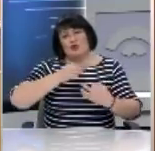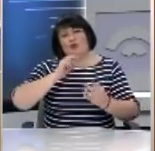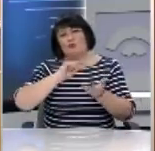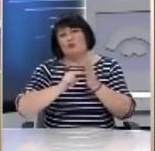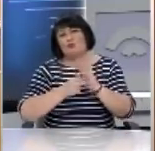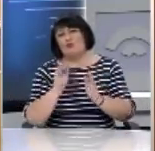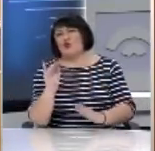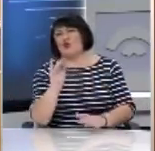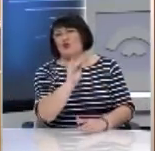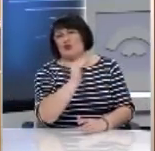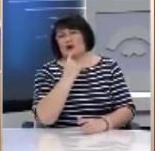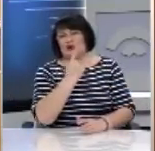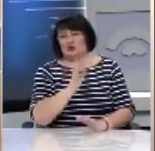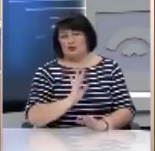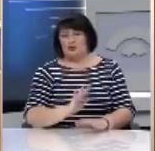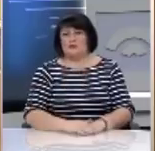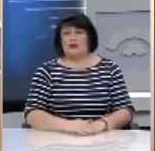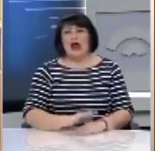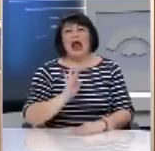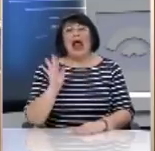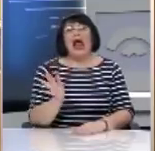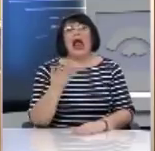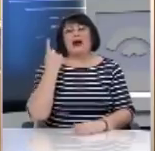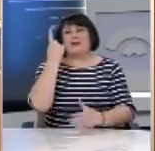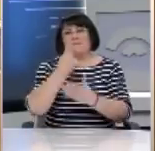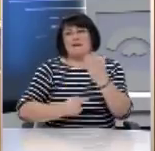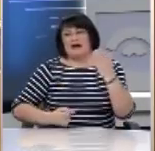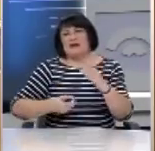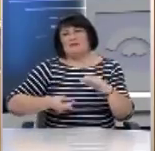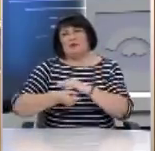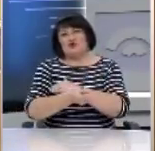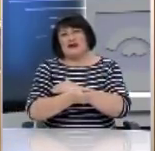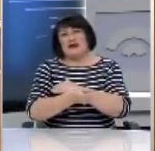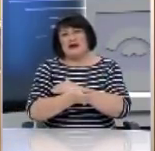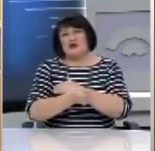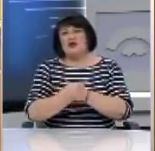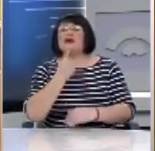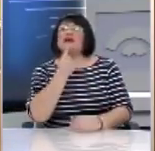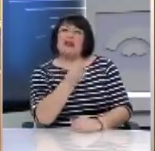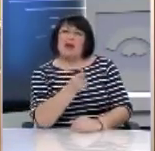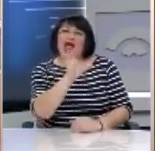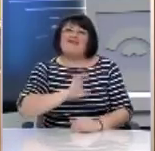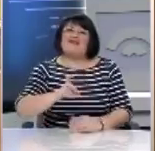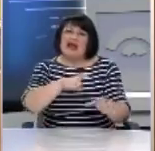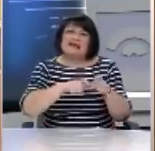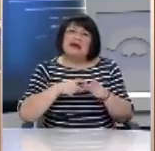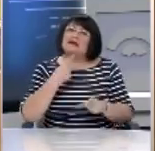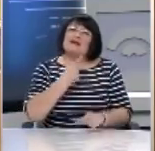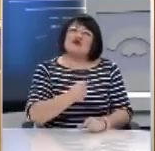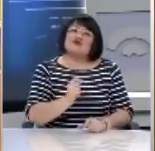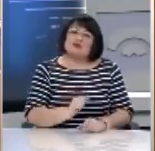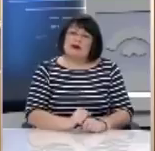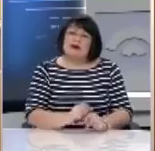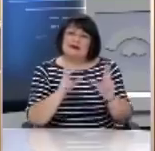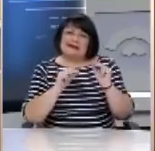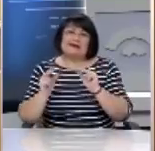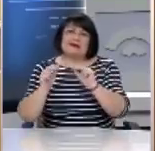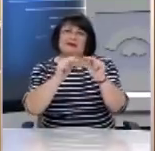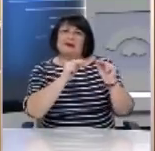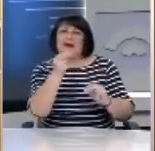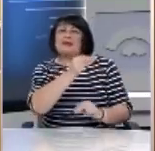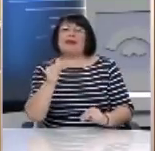προειδοποιήσω. Εάν λοιπόν είναι μεταναστευτικό και όχι προσφυγικό, ξέρετε τι θα σας πούνε οι Ευρωπαίοι εταίροι όταν θα συζητηθεί το